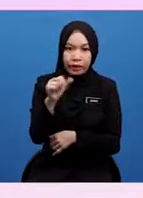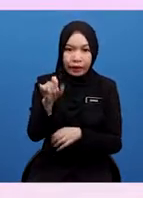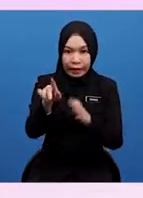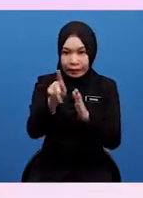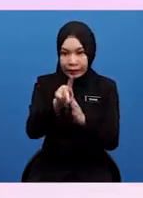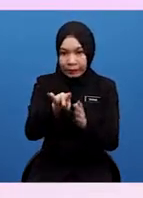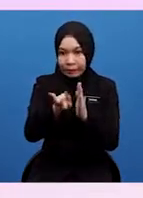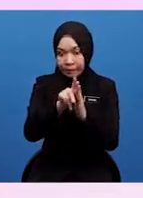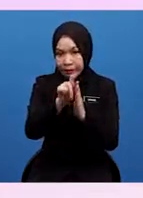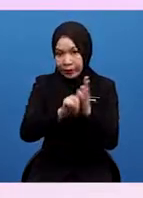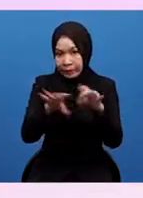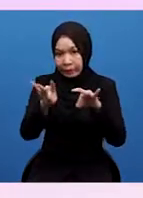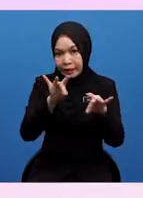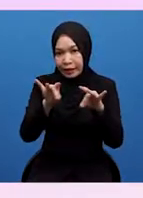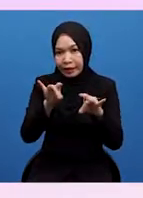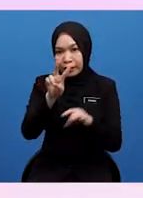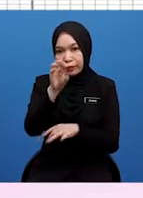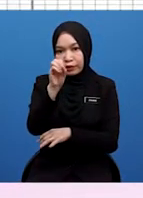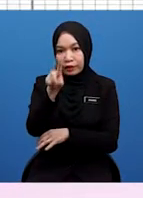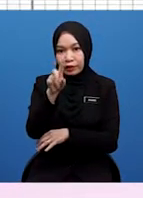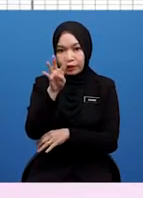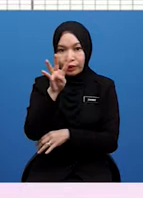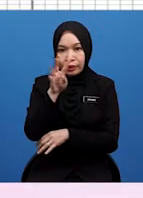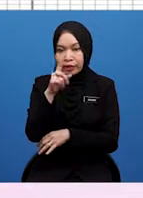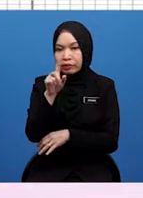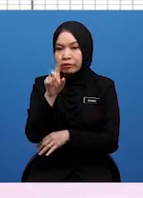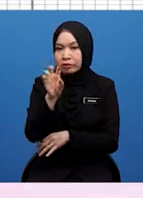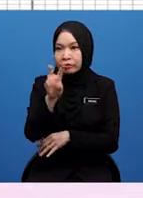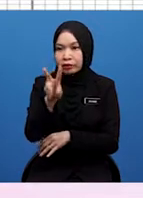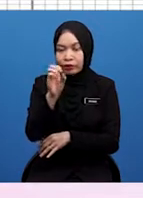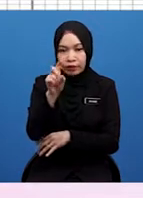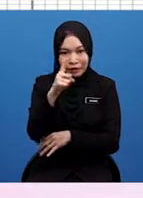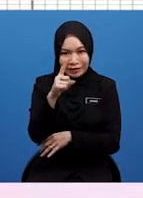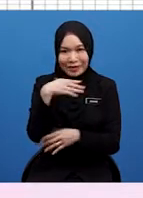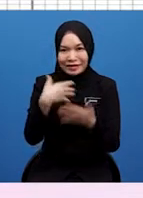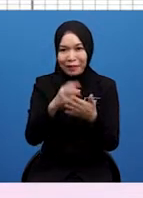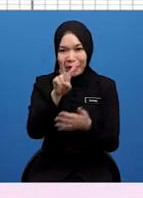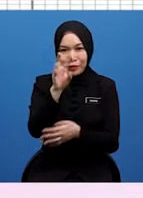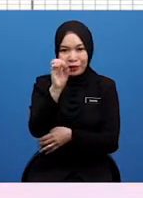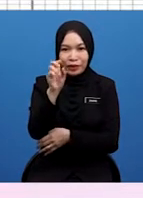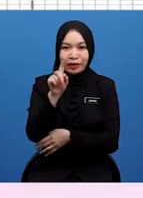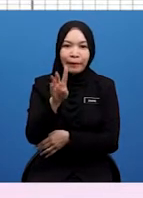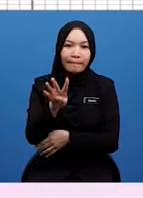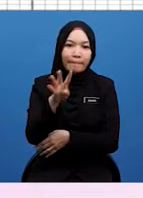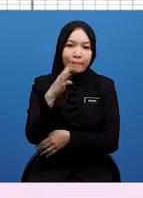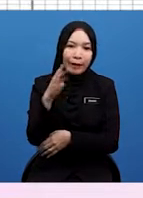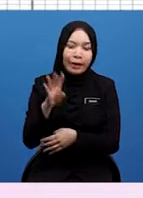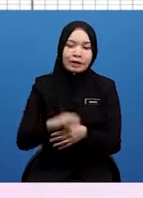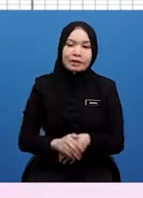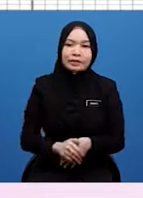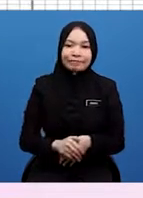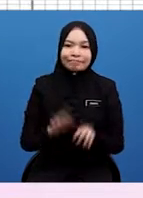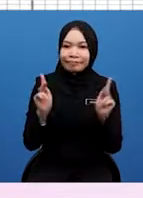sehingga tahun 2014. Pastikan pelajar-pelajar tidak cuai dalam menulis tajuk.